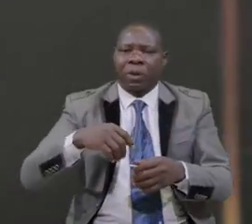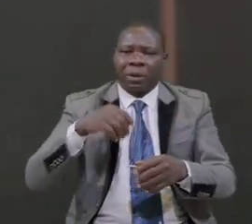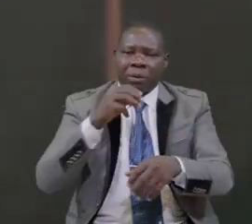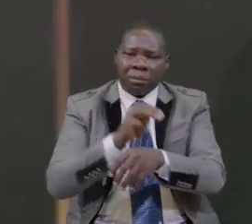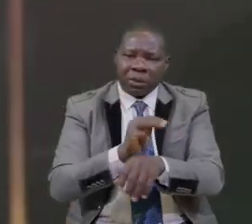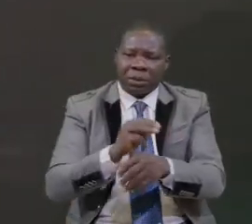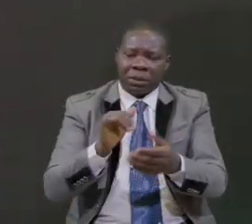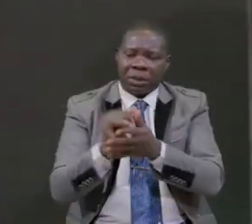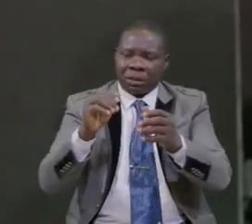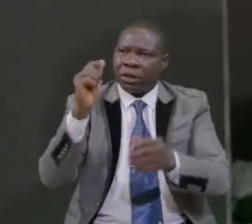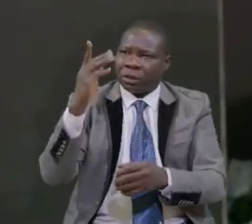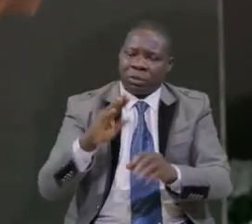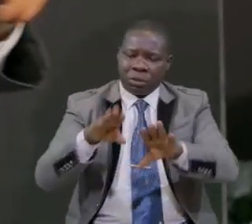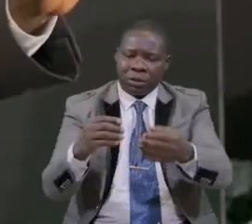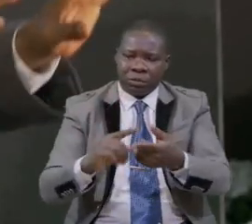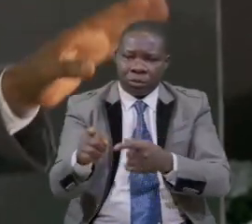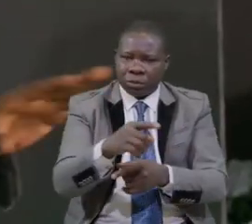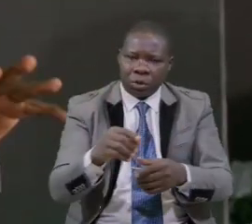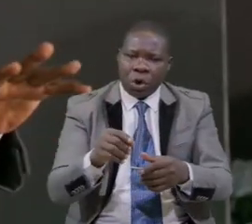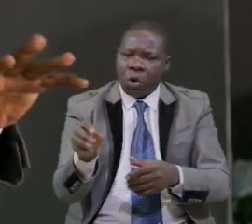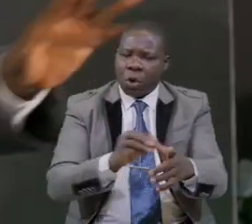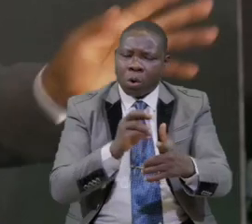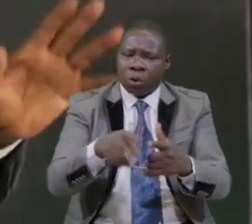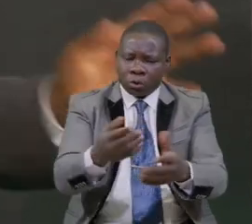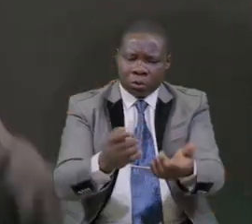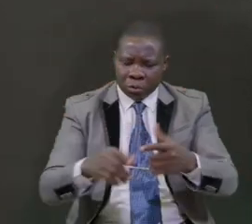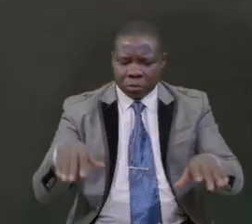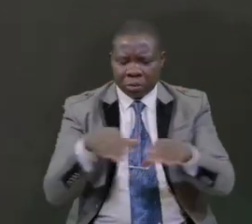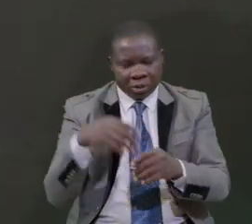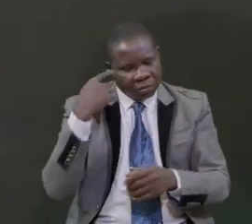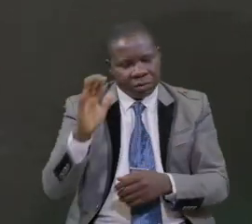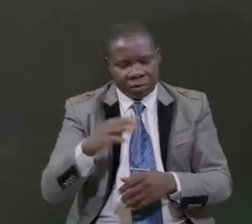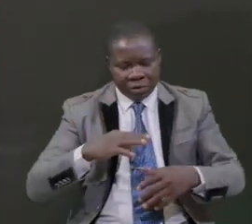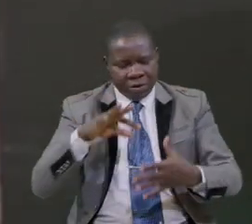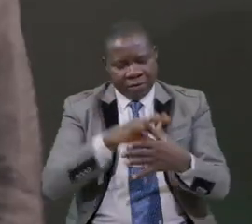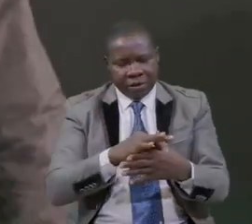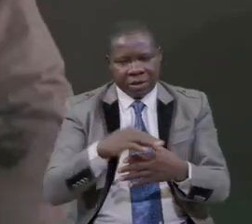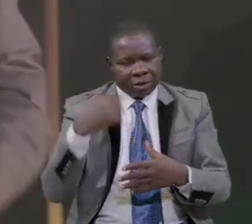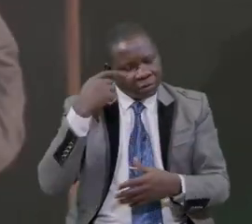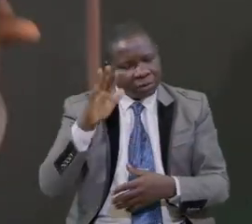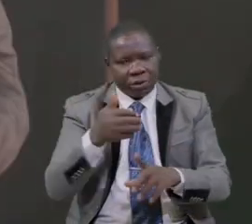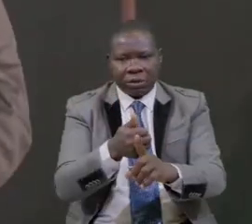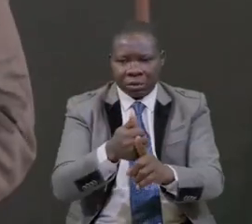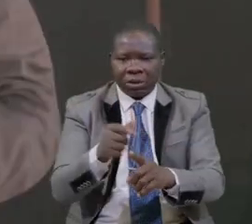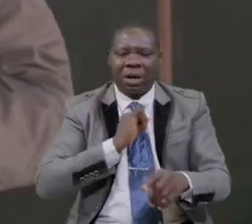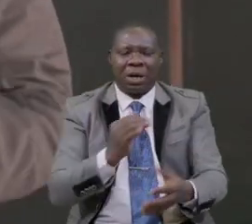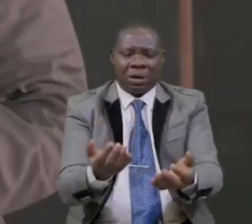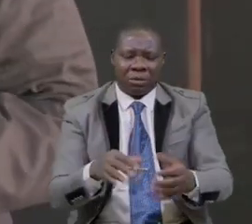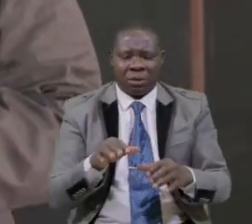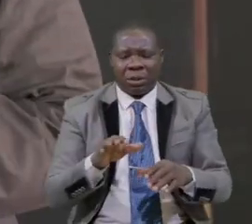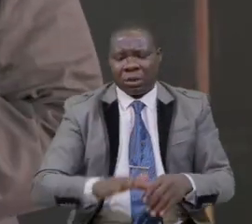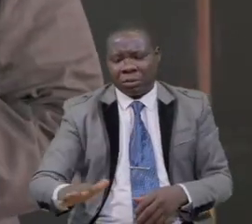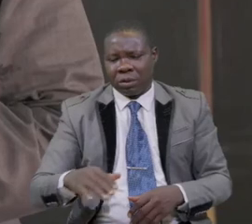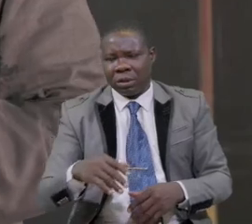Ou bien tu veux te marier pour ta chair, pour toi-même? Je veux des enfants. Il y a quelqu'un qui veut me donner plusieurs